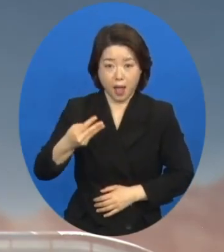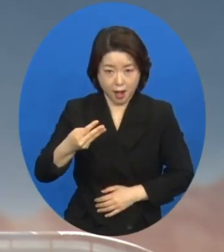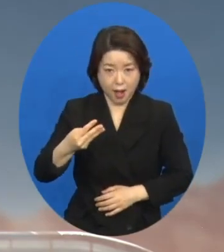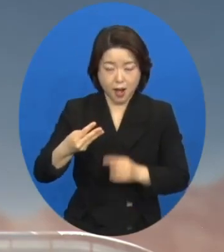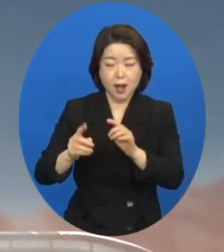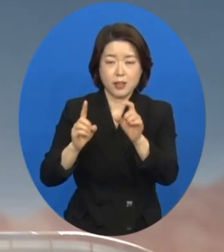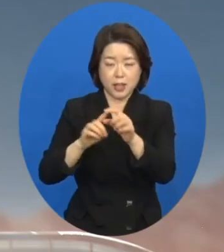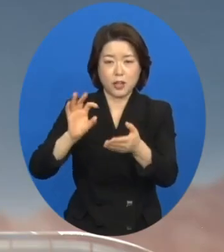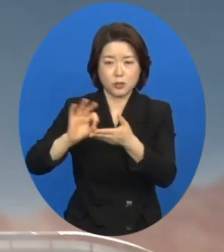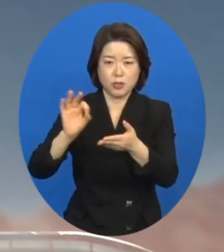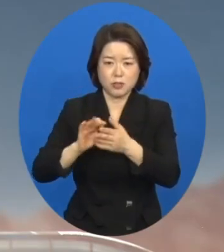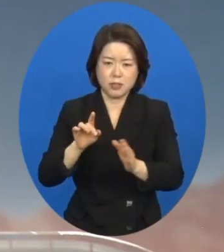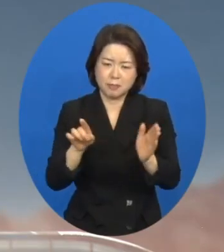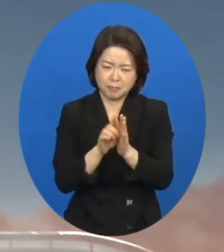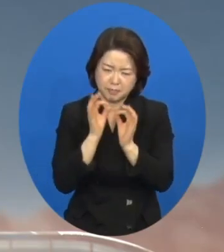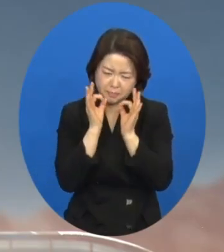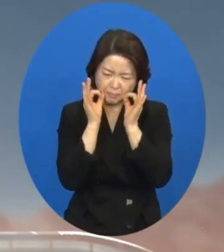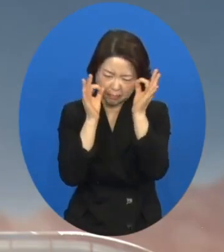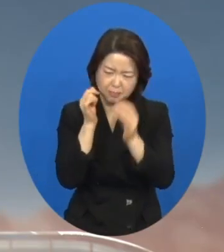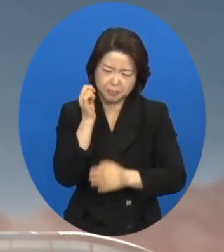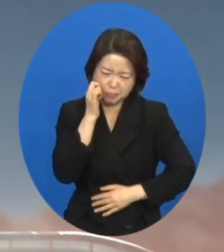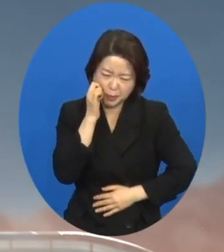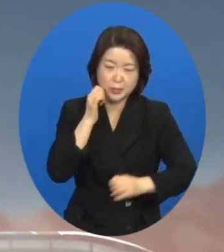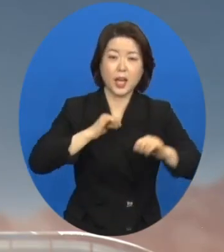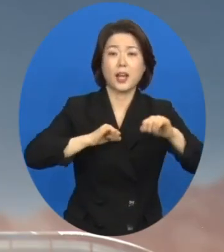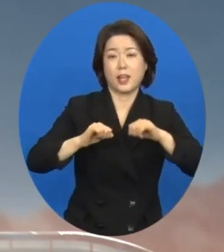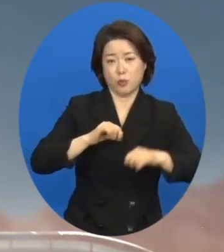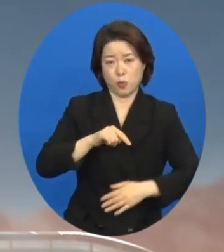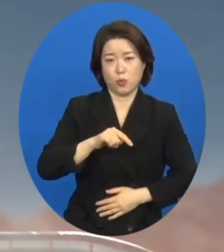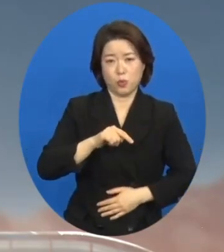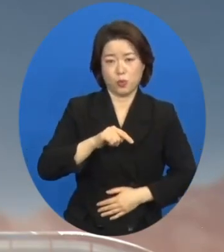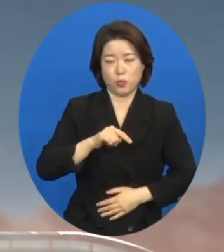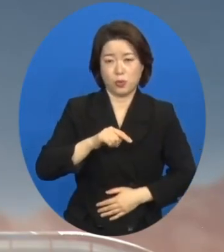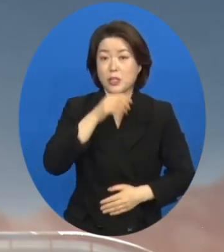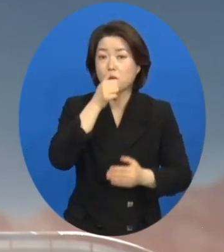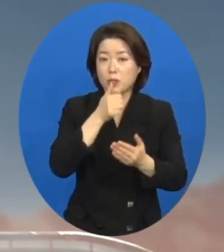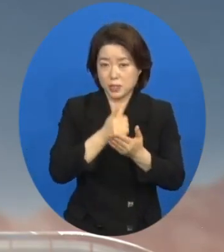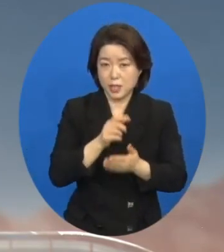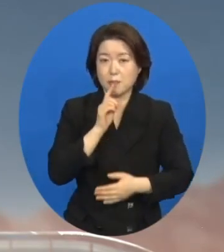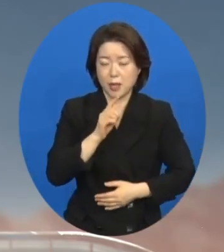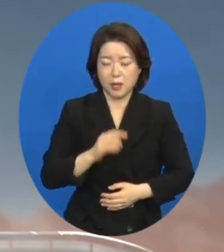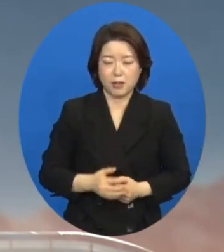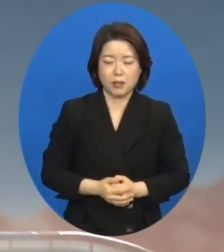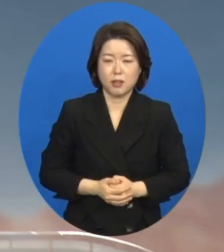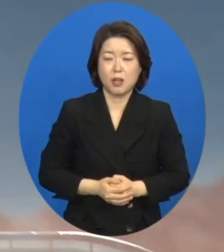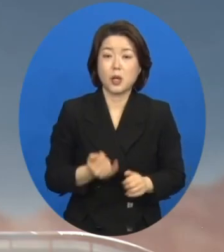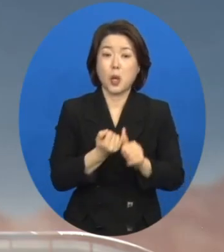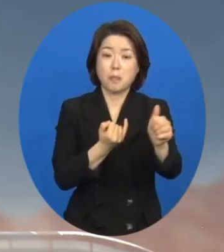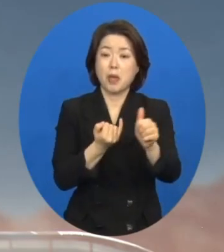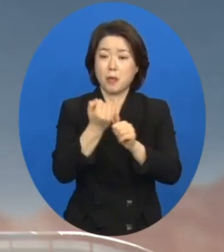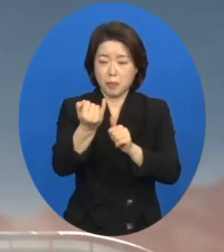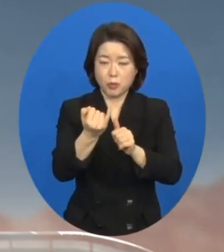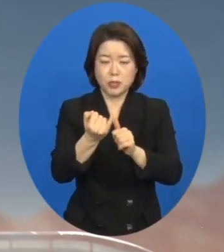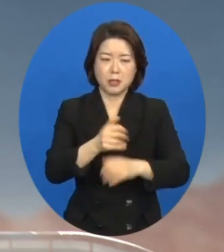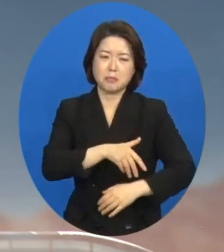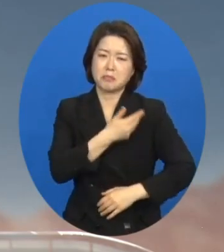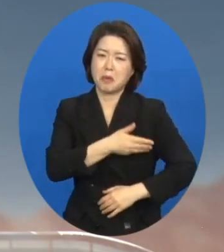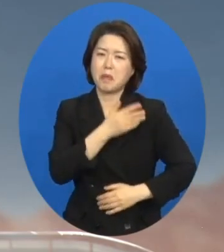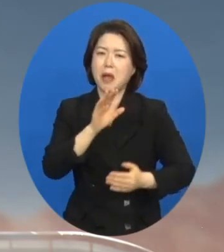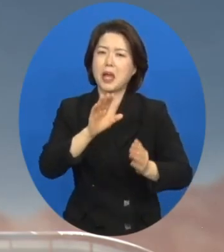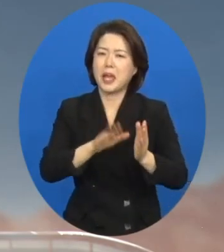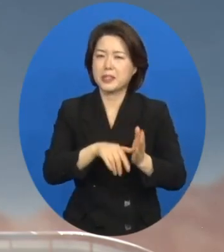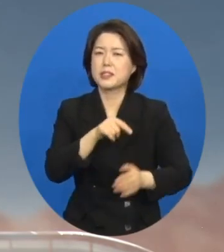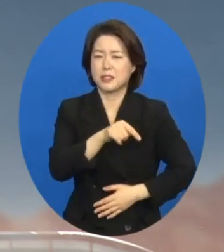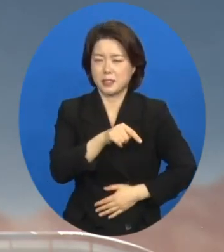못한 행동이라고 번역이 됩니다. 그런데 이 단어는 배우자가 간음했을 때 쓰는 단어예요.